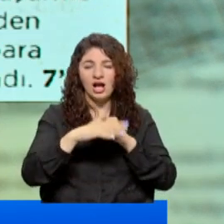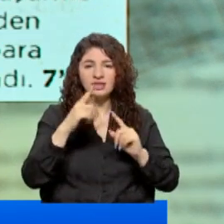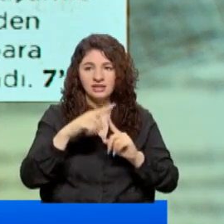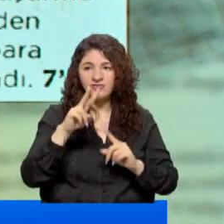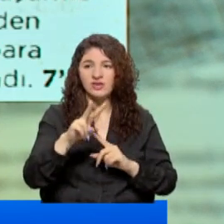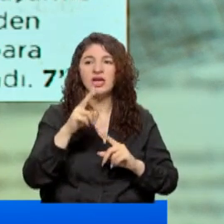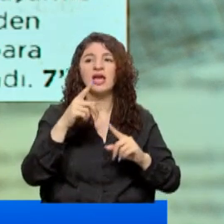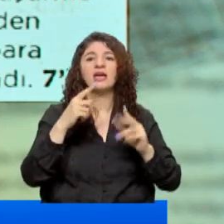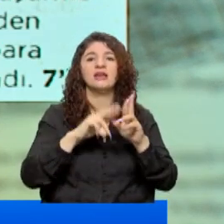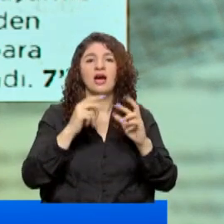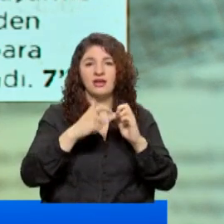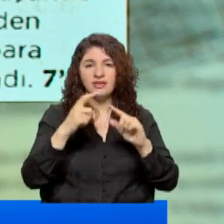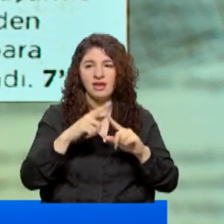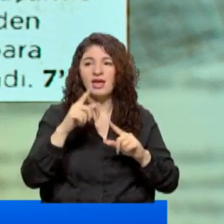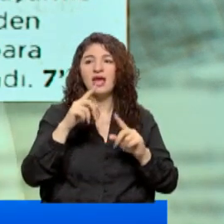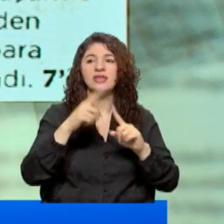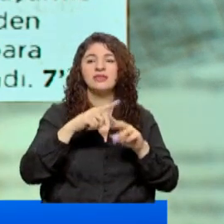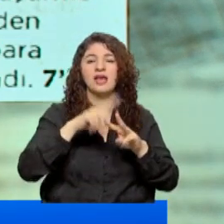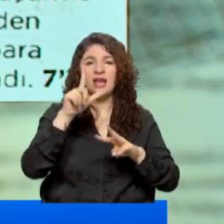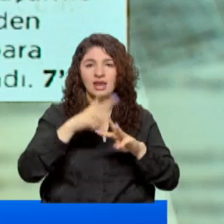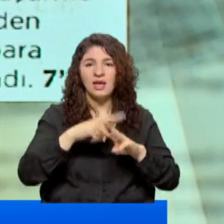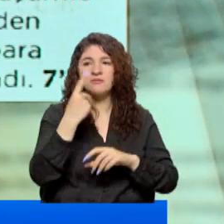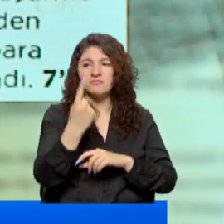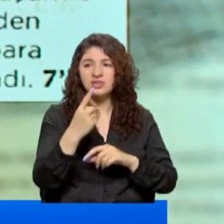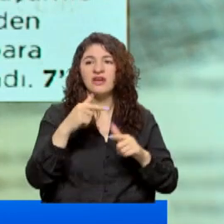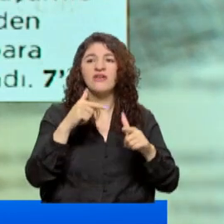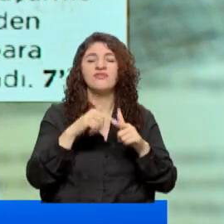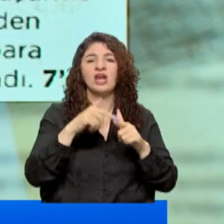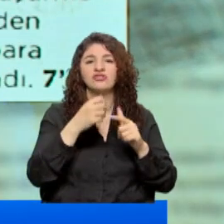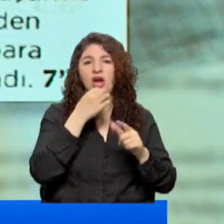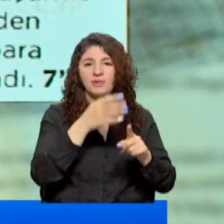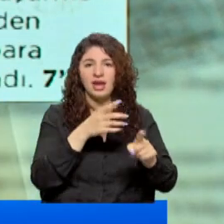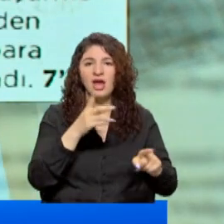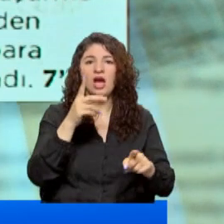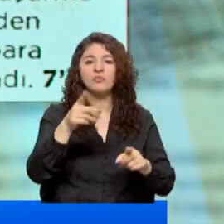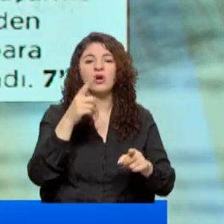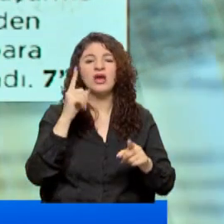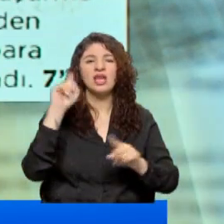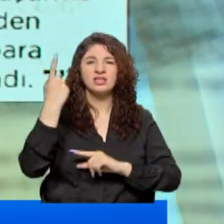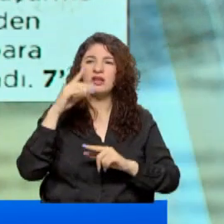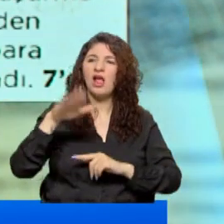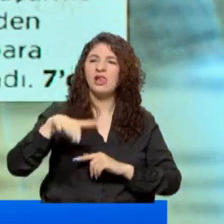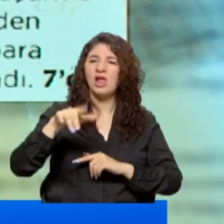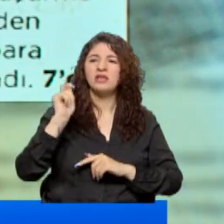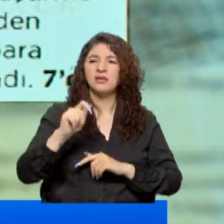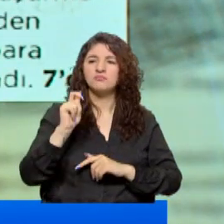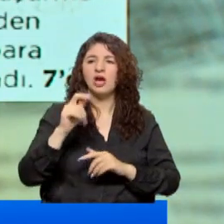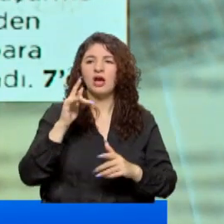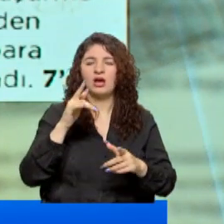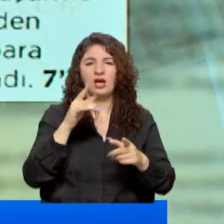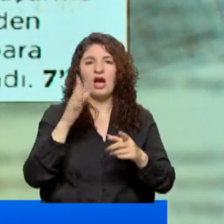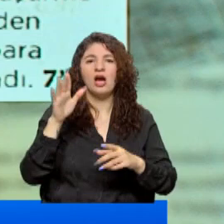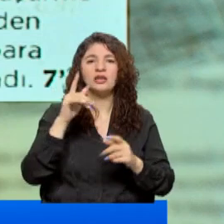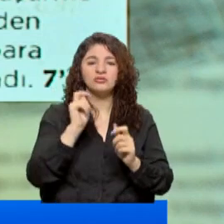kare TL bir ve flash habere iktidarı küçük düşürme ve aşağılama maddesinden ceza verdiği yüzde üçlük para cezası oy